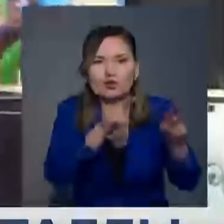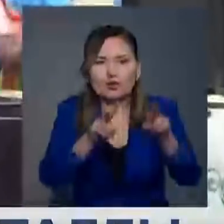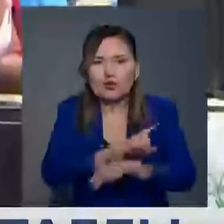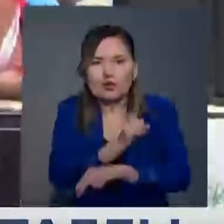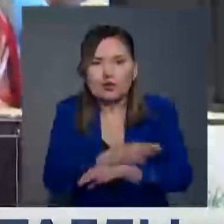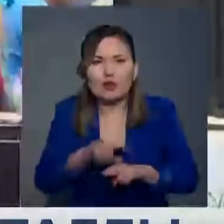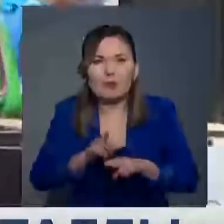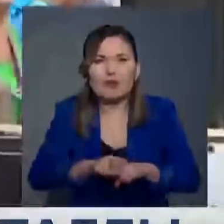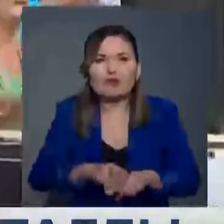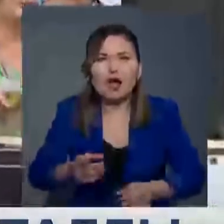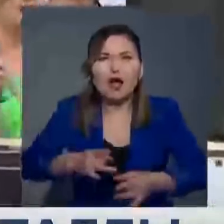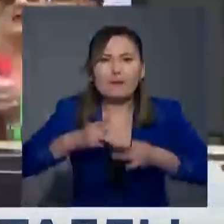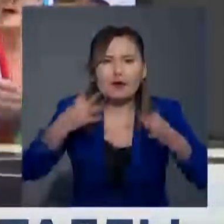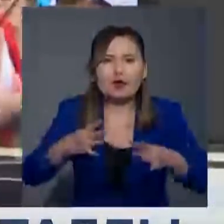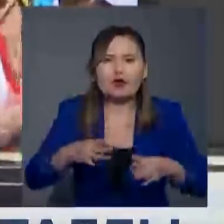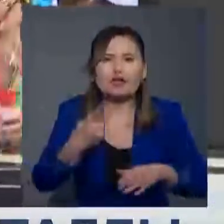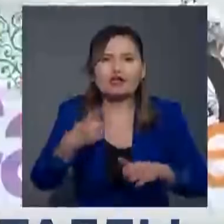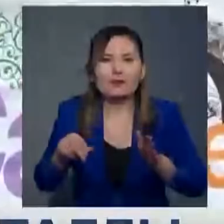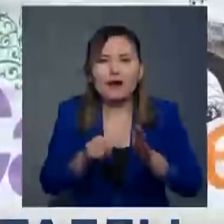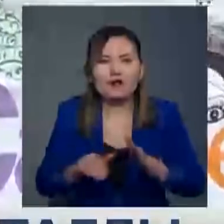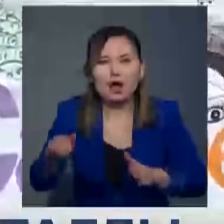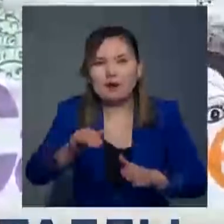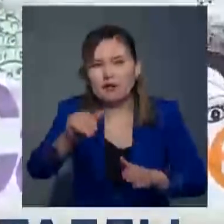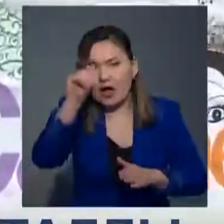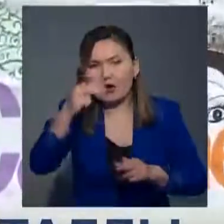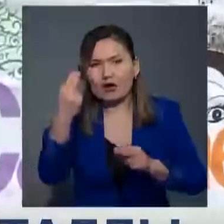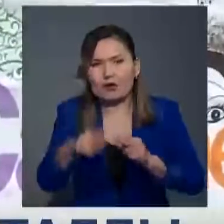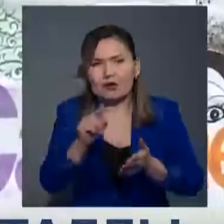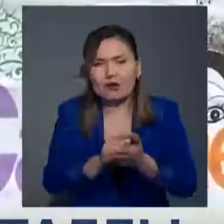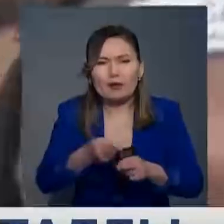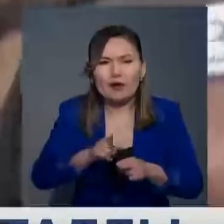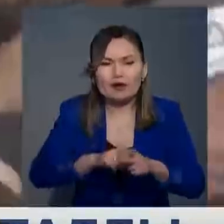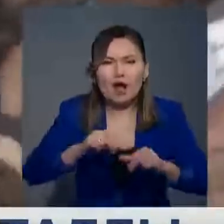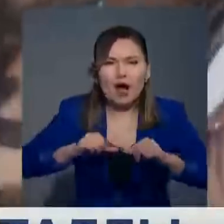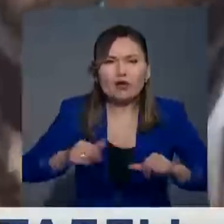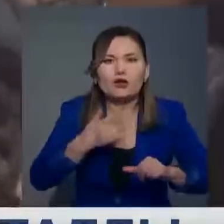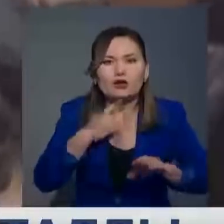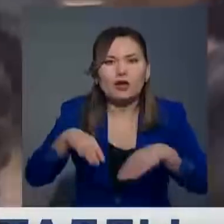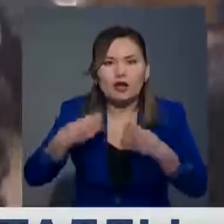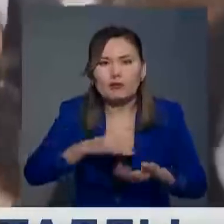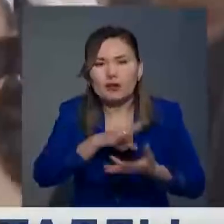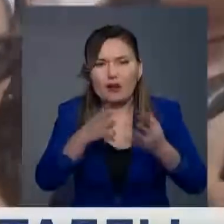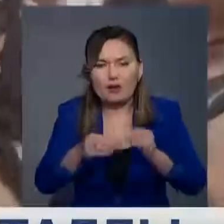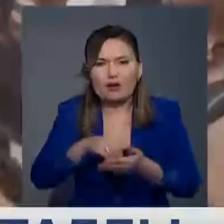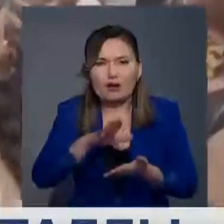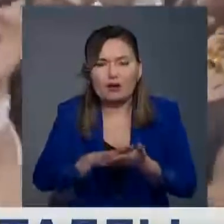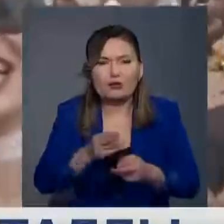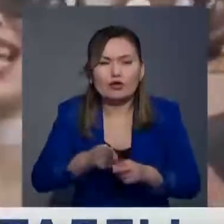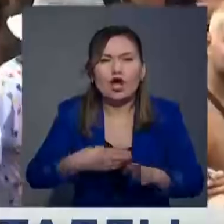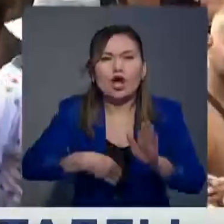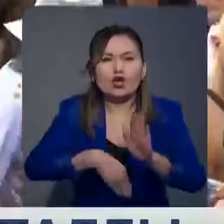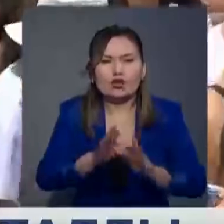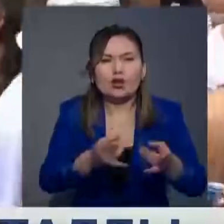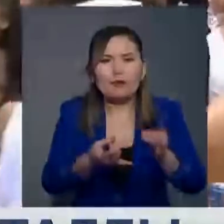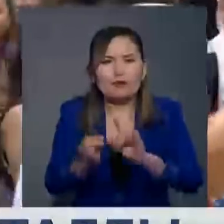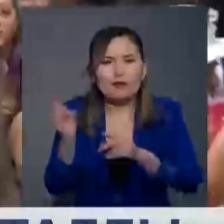күшейтеді. Карнавалдық шеру 26 ақпанда аяқталуы тиіс. Осы күні қазылар алқасының дауыс беру нәтижесі белгілі болмақ. Сөйтіп,